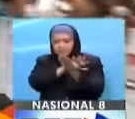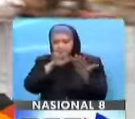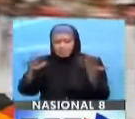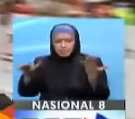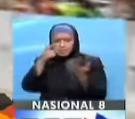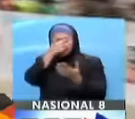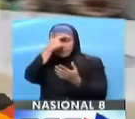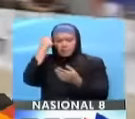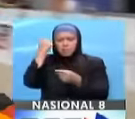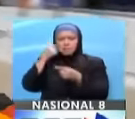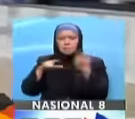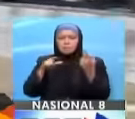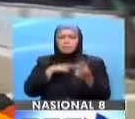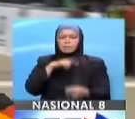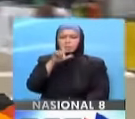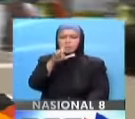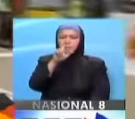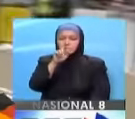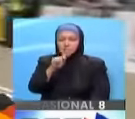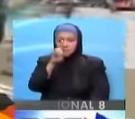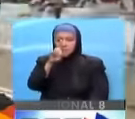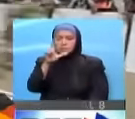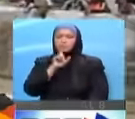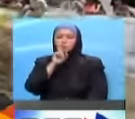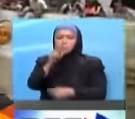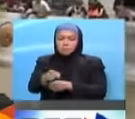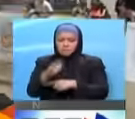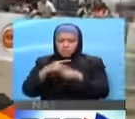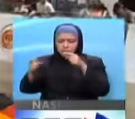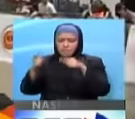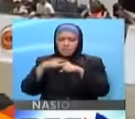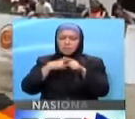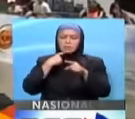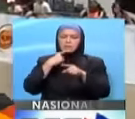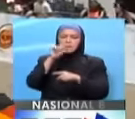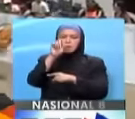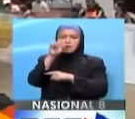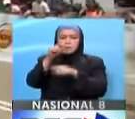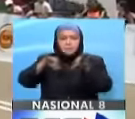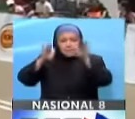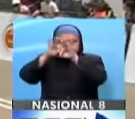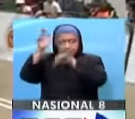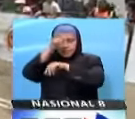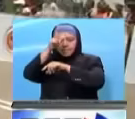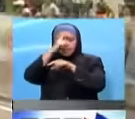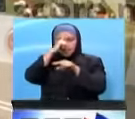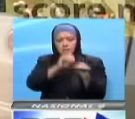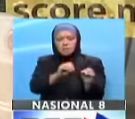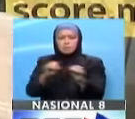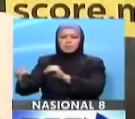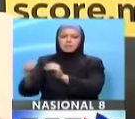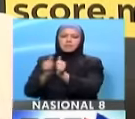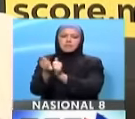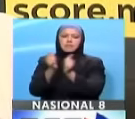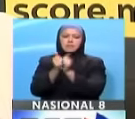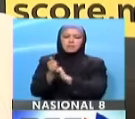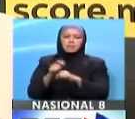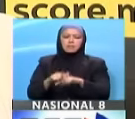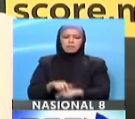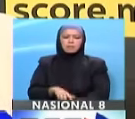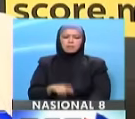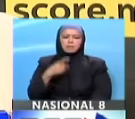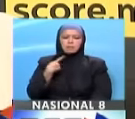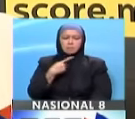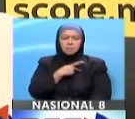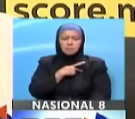utama kerajaan khususnya dalam penganjuran sukan. Because you have to remember, for tour de Langkawi, kita bayar